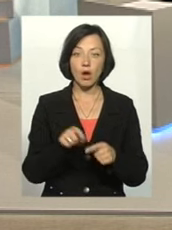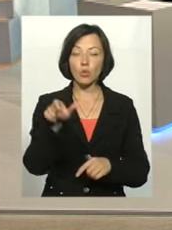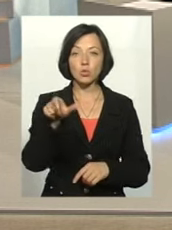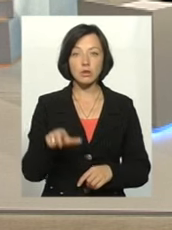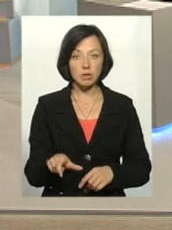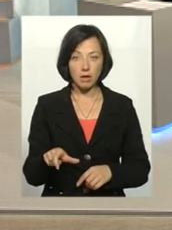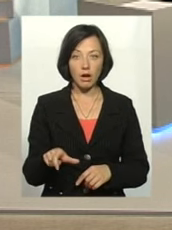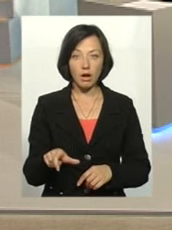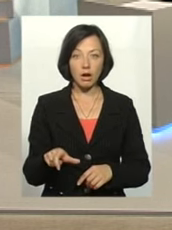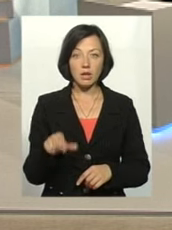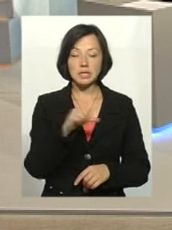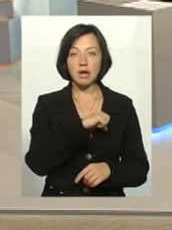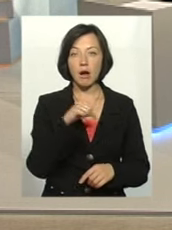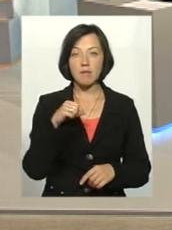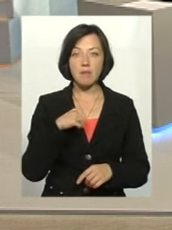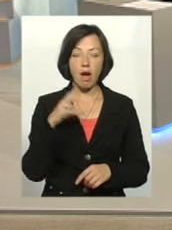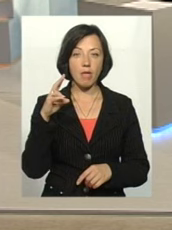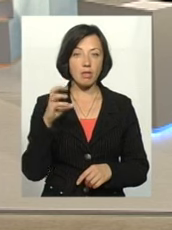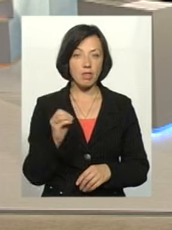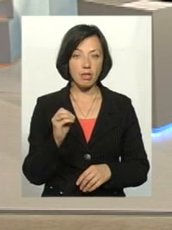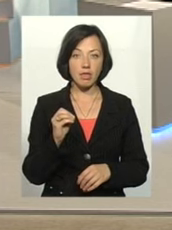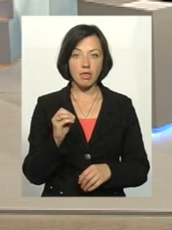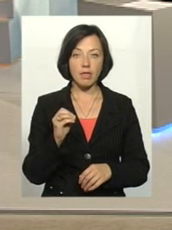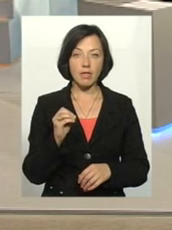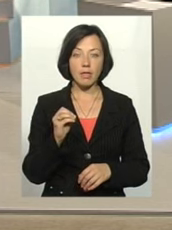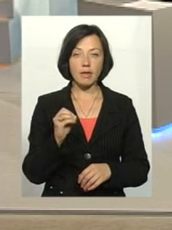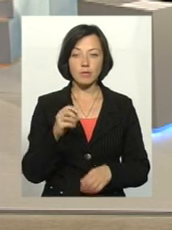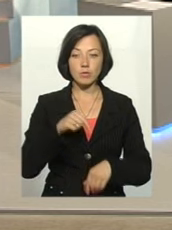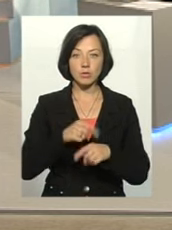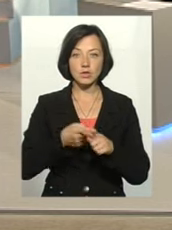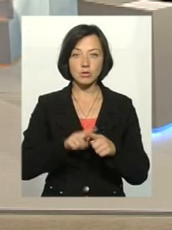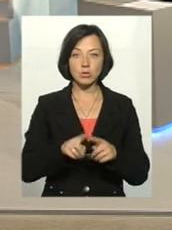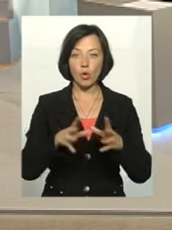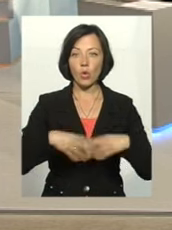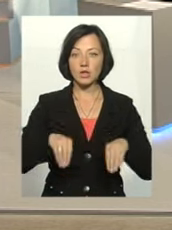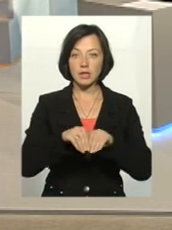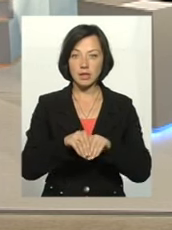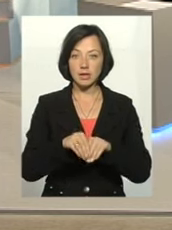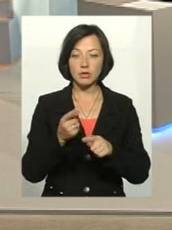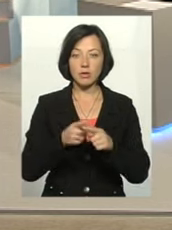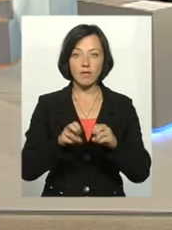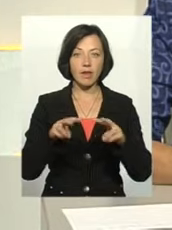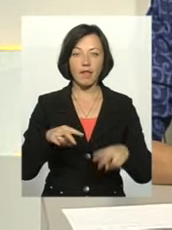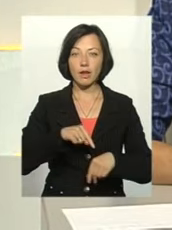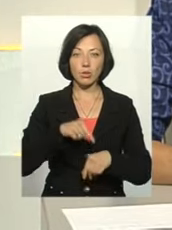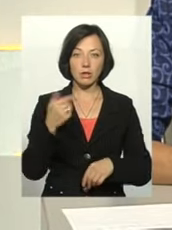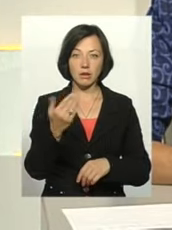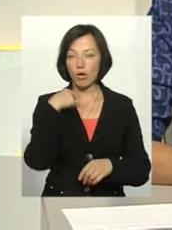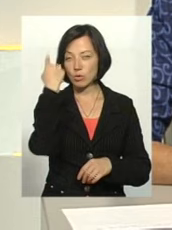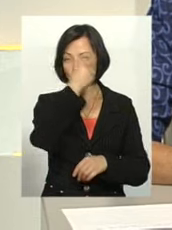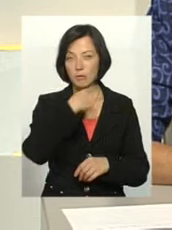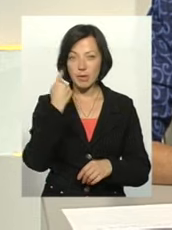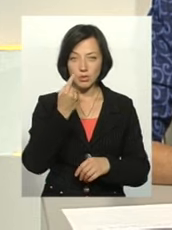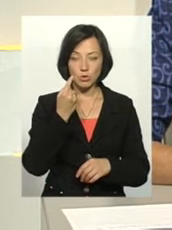людина сама не пройшла, або цю людину, цього фахівця не торкнулася